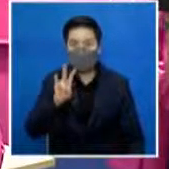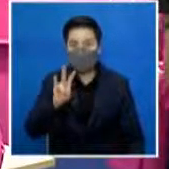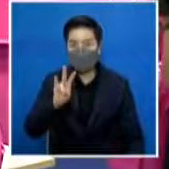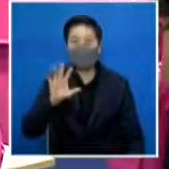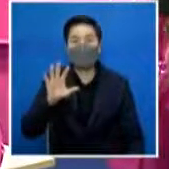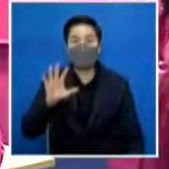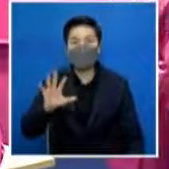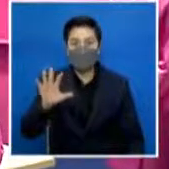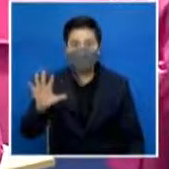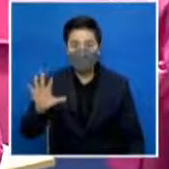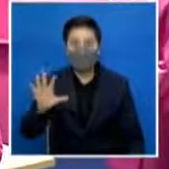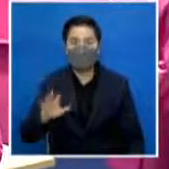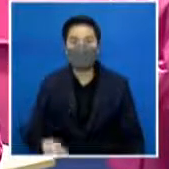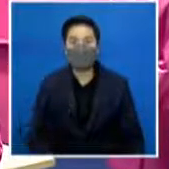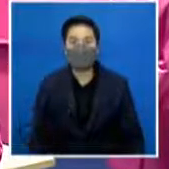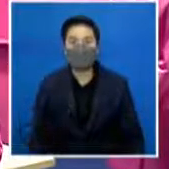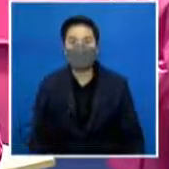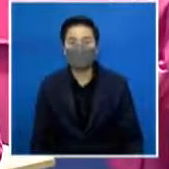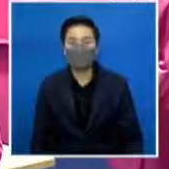4423755